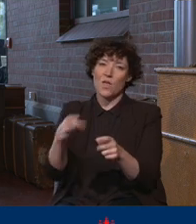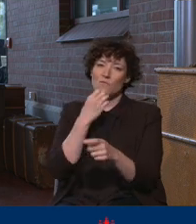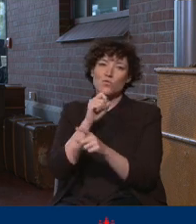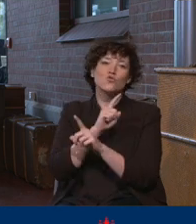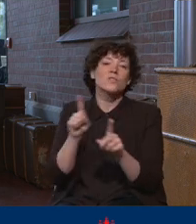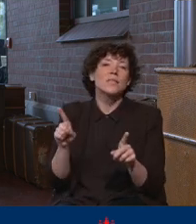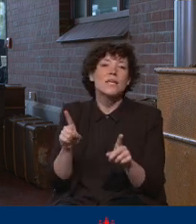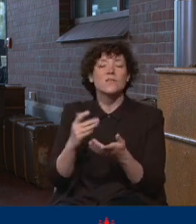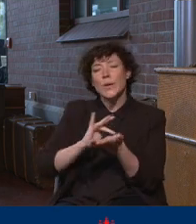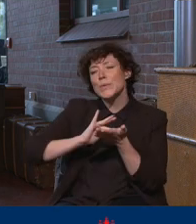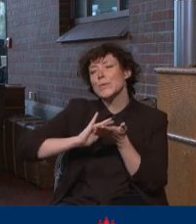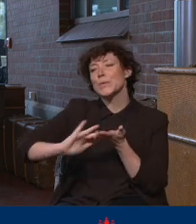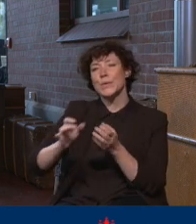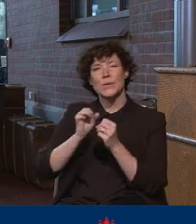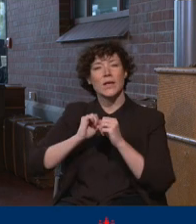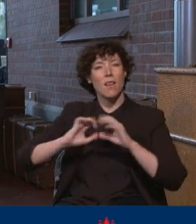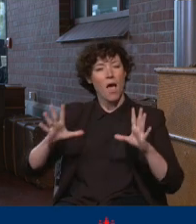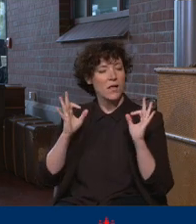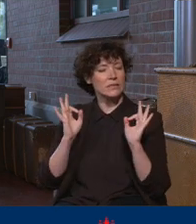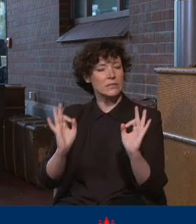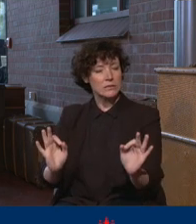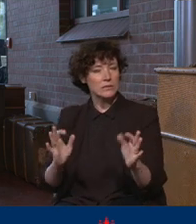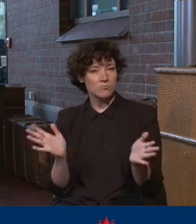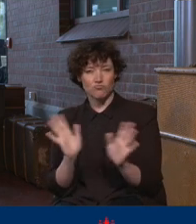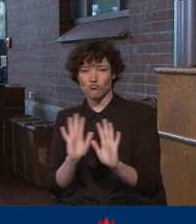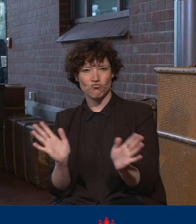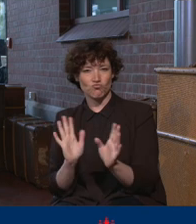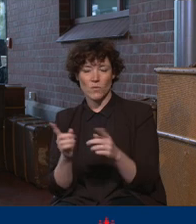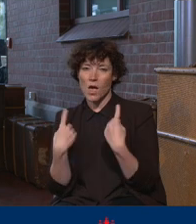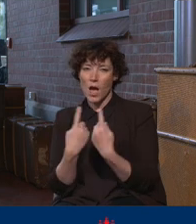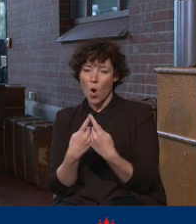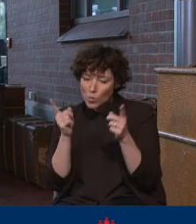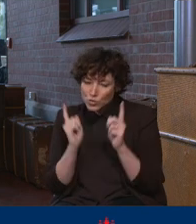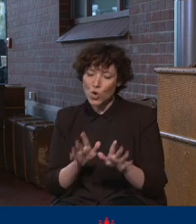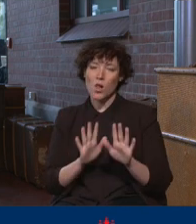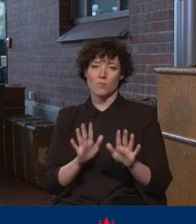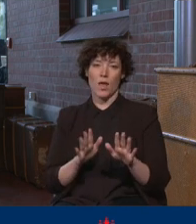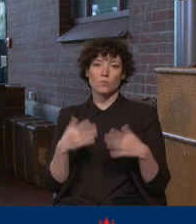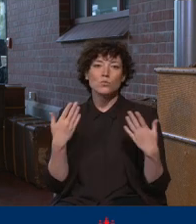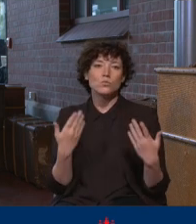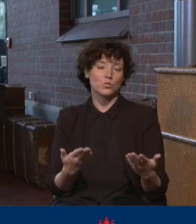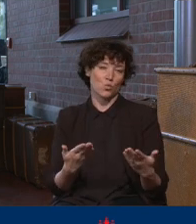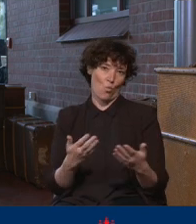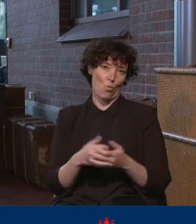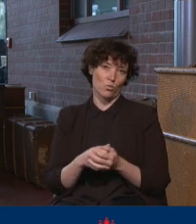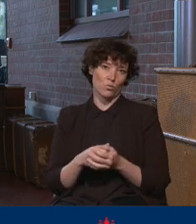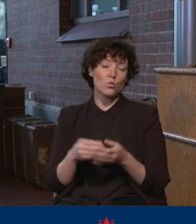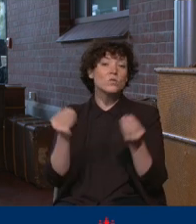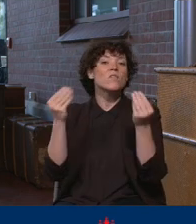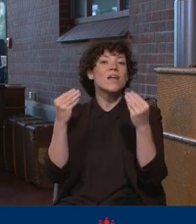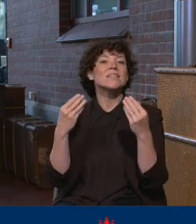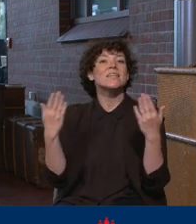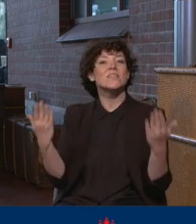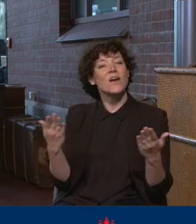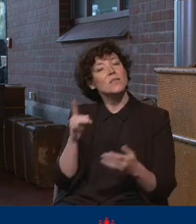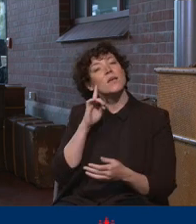geschickten jawohl gestalteten räumen ich glaube die qualität ist wirklich dass das etwas ungewöhnliche lagen